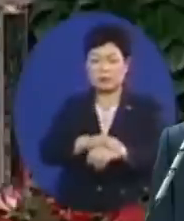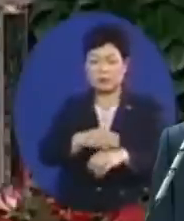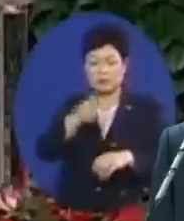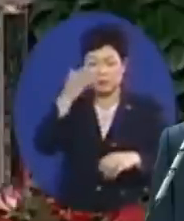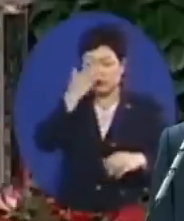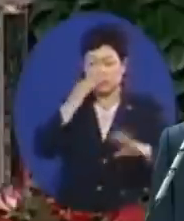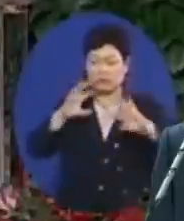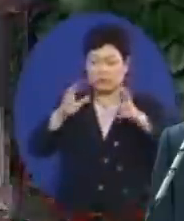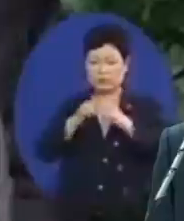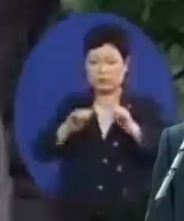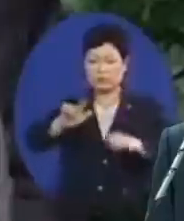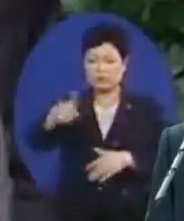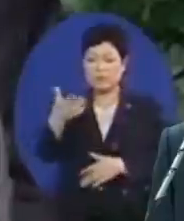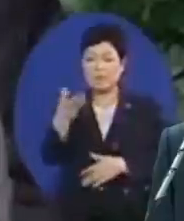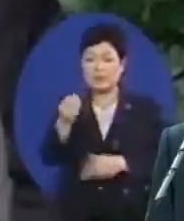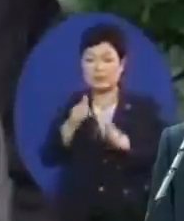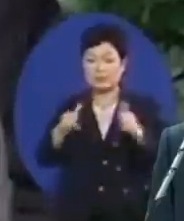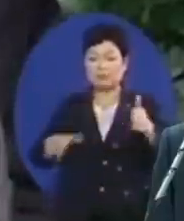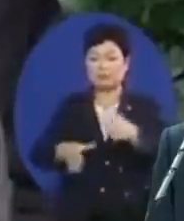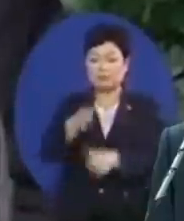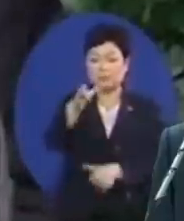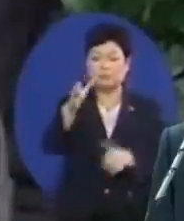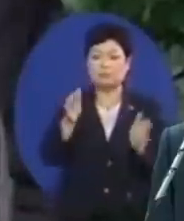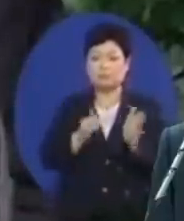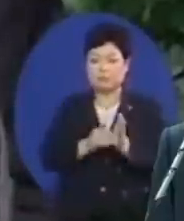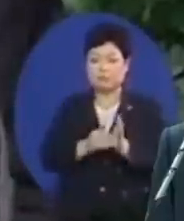유대인 600만 명을 죽였습니다.